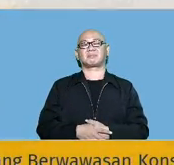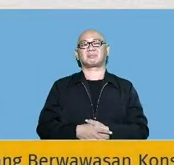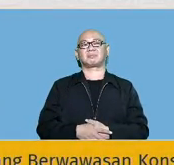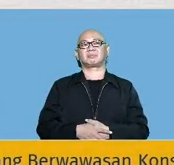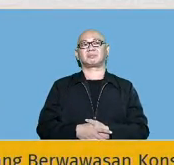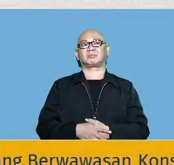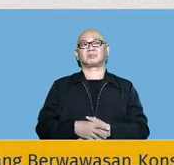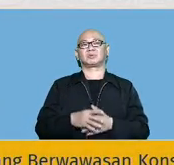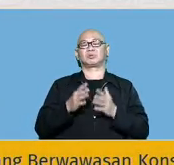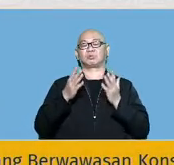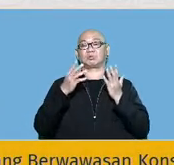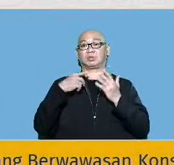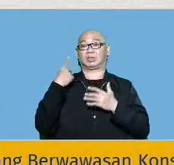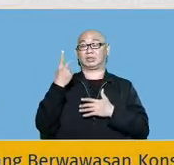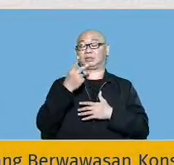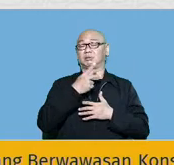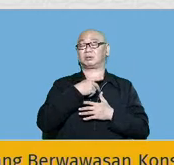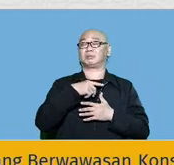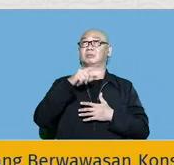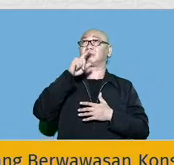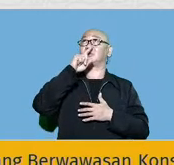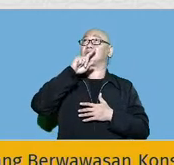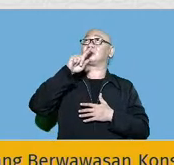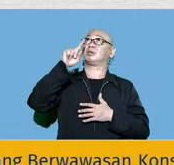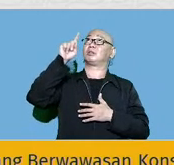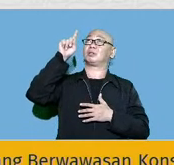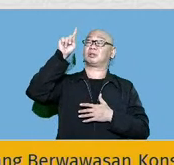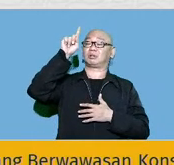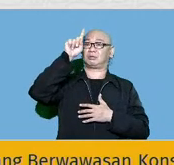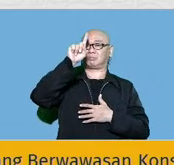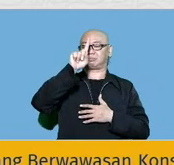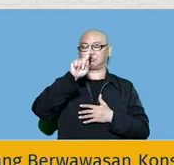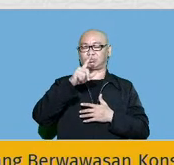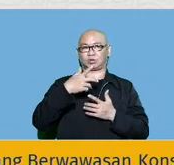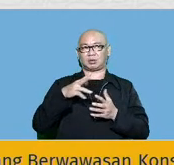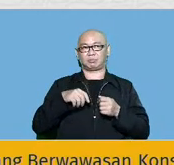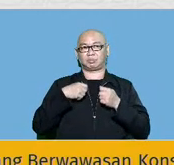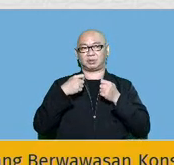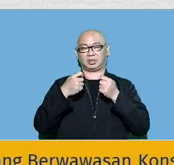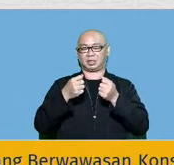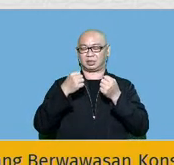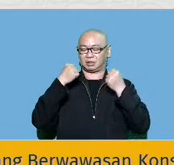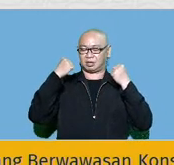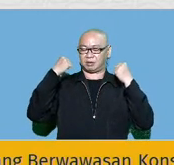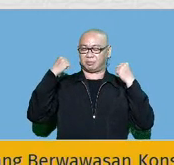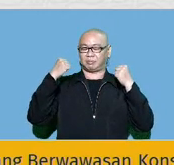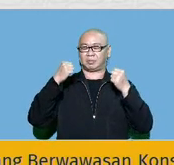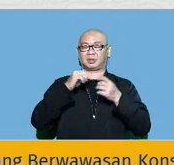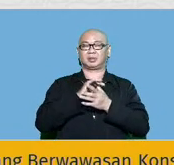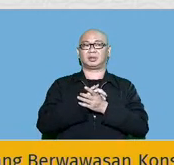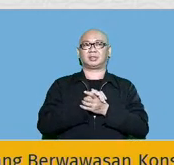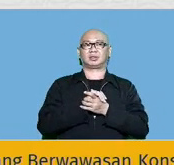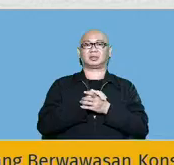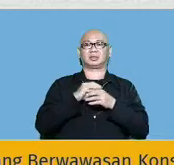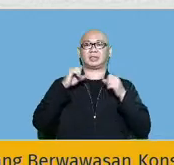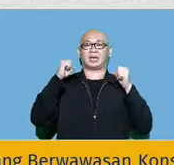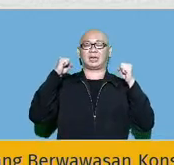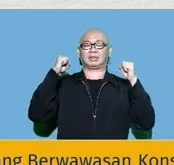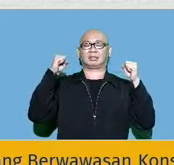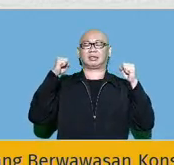Puji syukur kita panjatkan kepada Allah Ta'ala yang telah memberikan keselamatan,